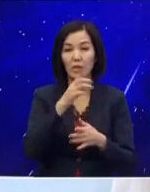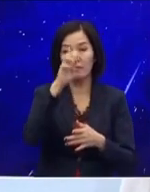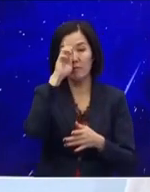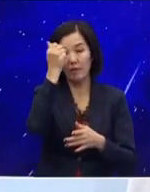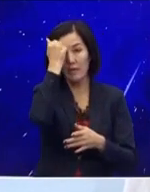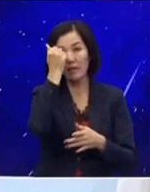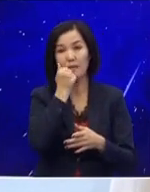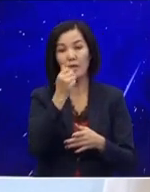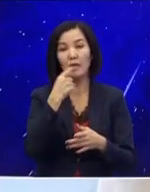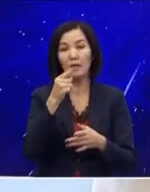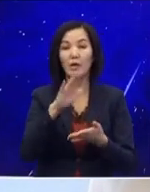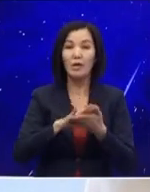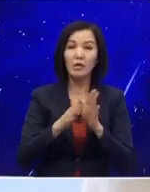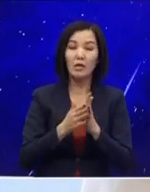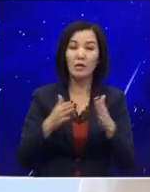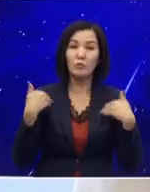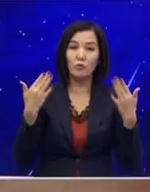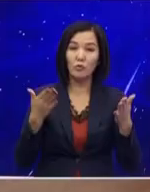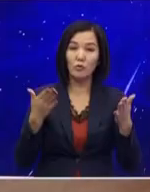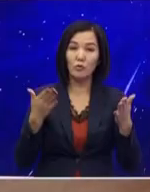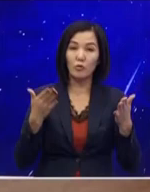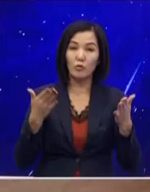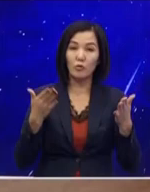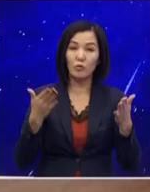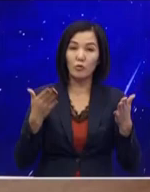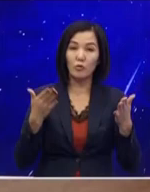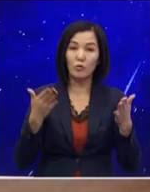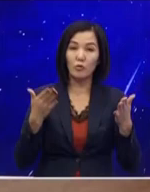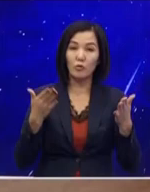рахметімді айтамын осындай жағдай жасап отырғанына.